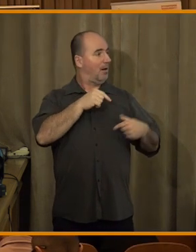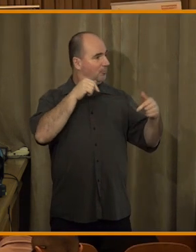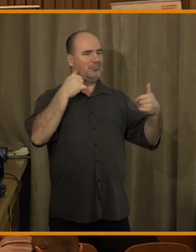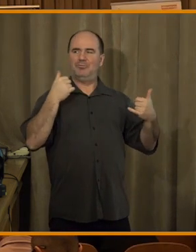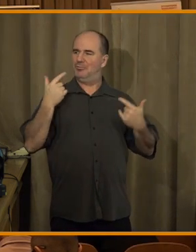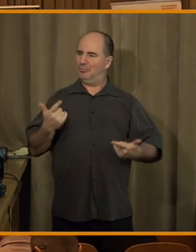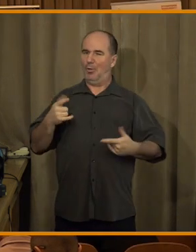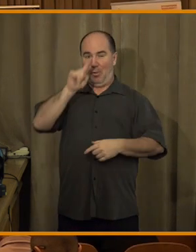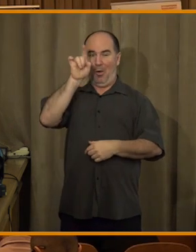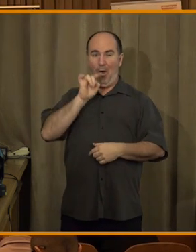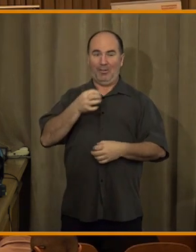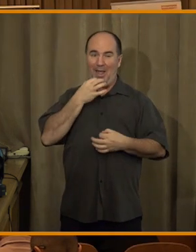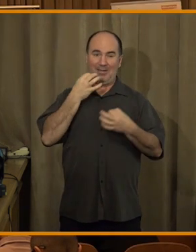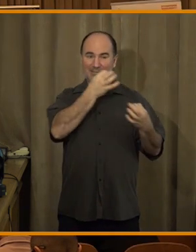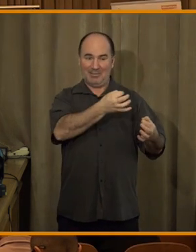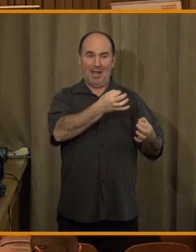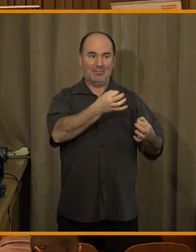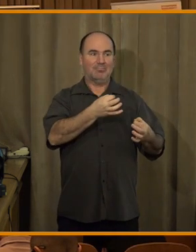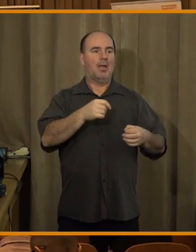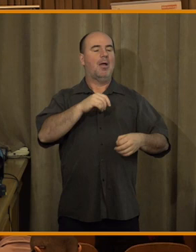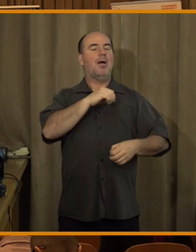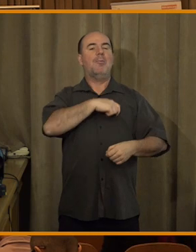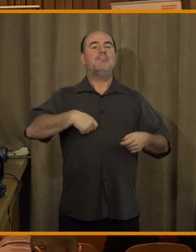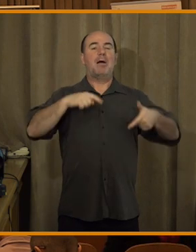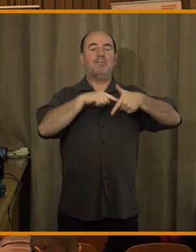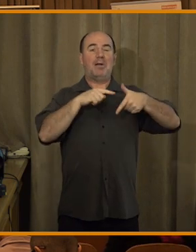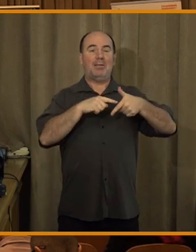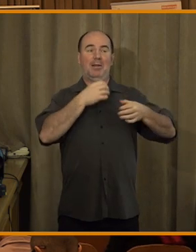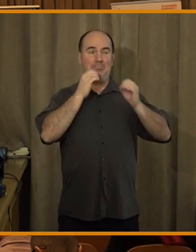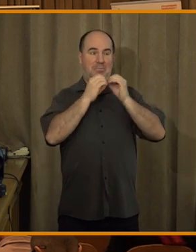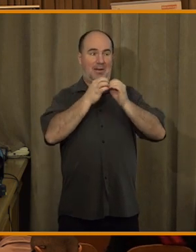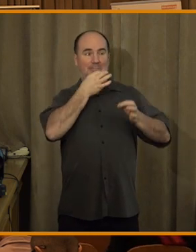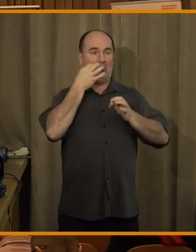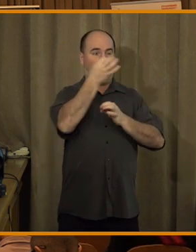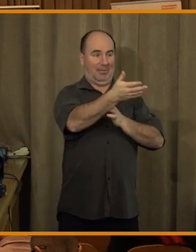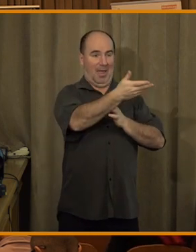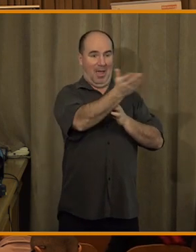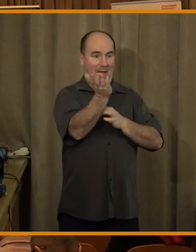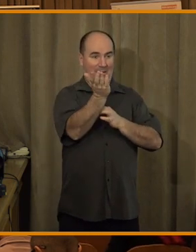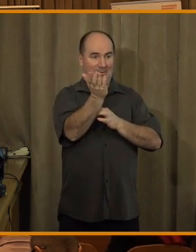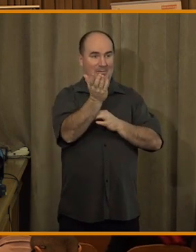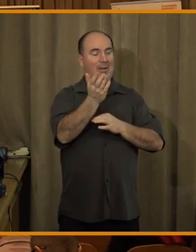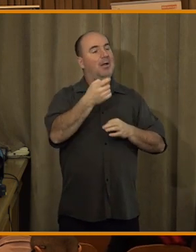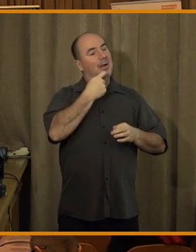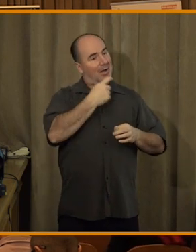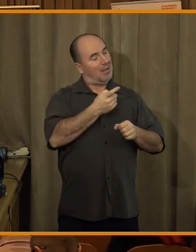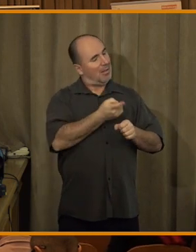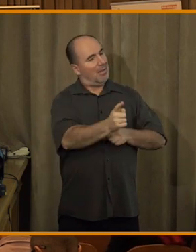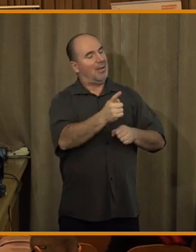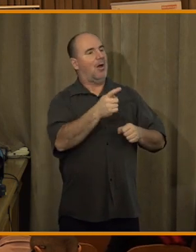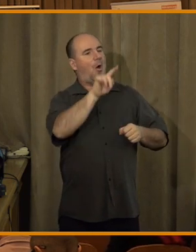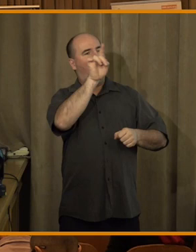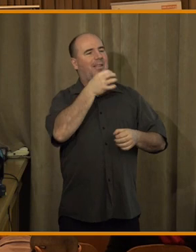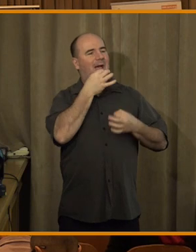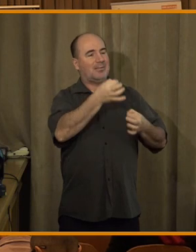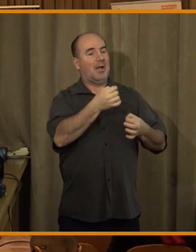češtiny. Takže je řada na publiku nejenom, jestli chce odpovědět na tuto provokativní otázku, ale na cokoliv se